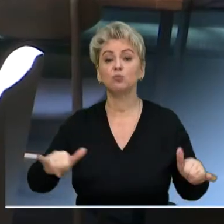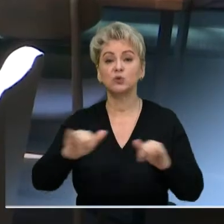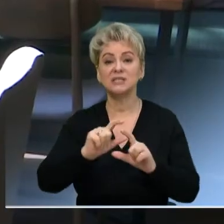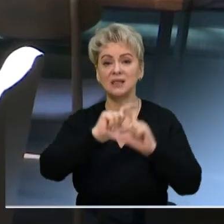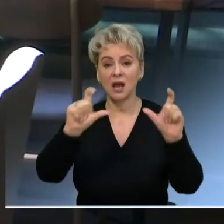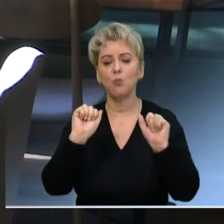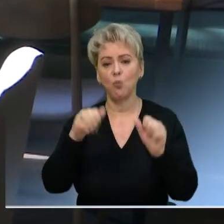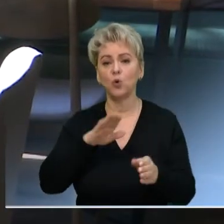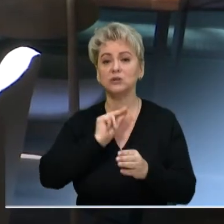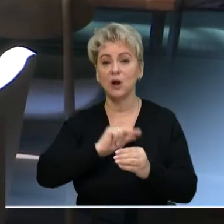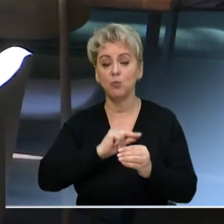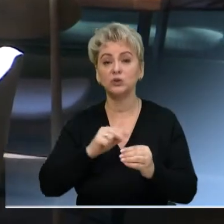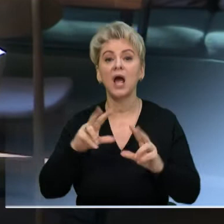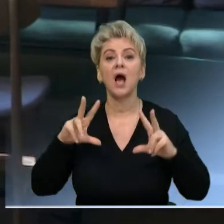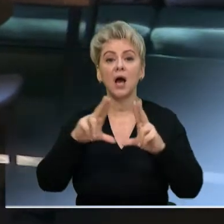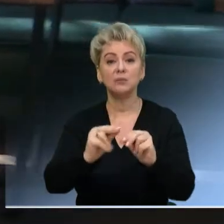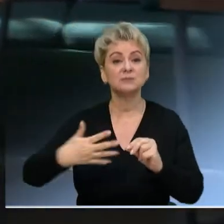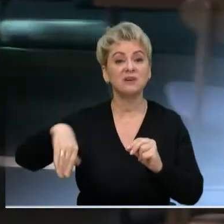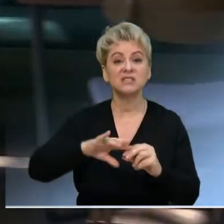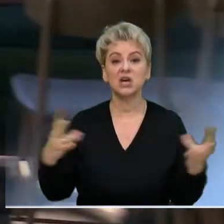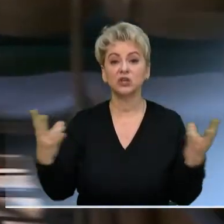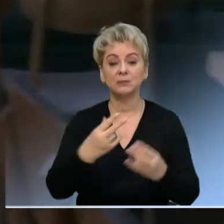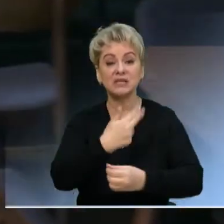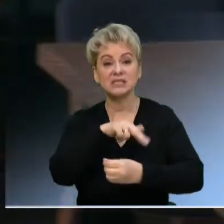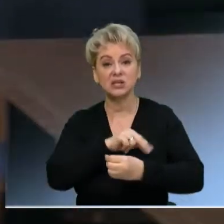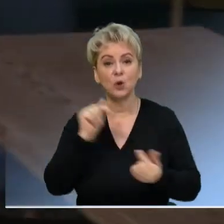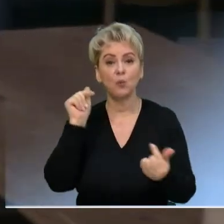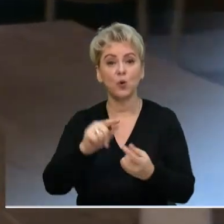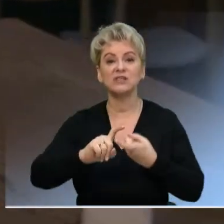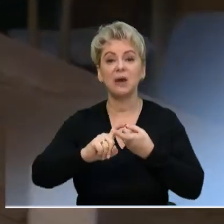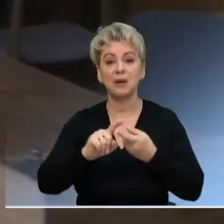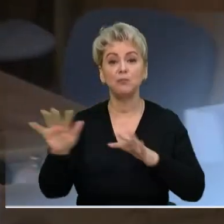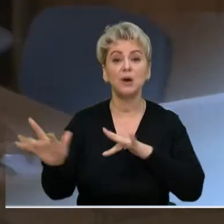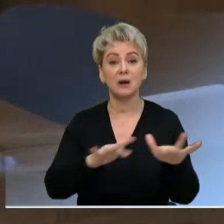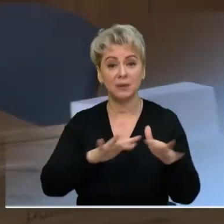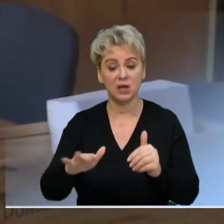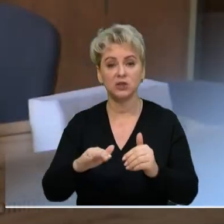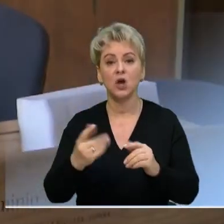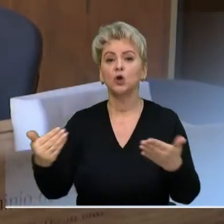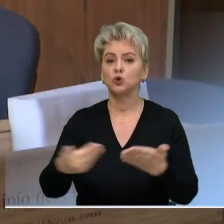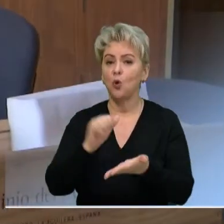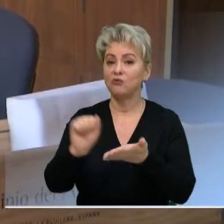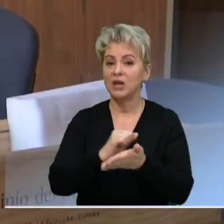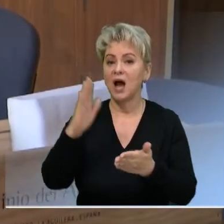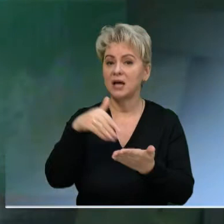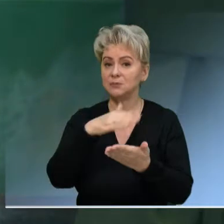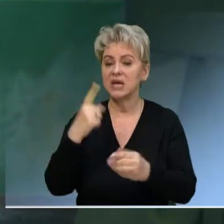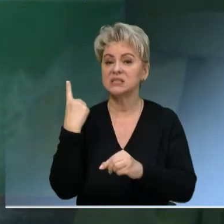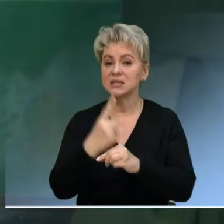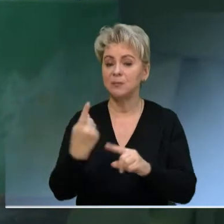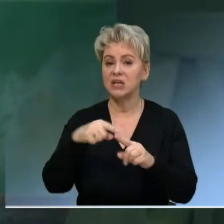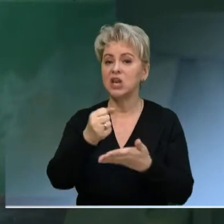функции они смогут выполнять при обеспечении всех необходимых санитарно-противоэпидемических мероприятий. Новый документ также отменяет запрет